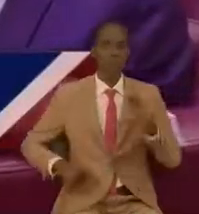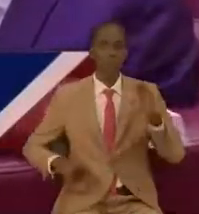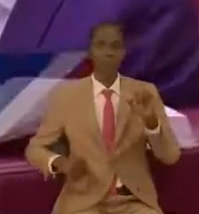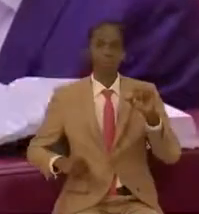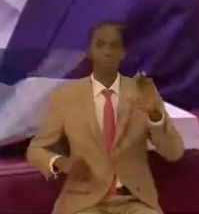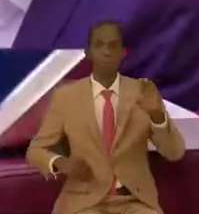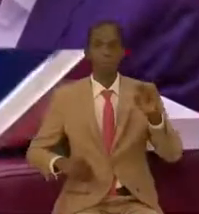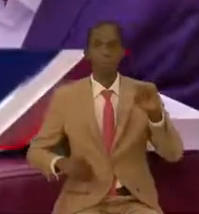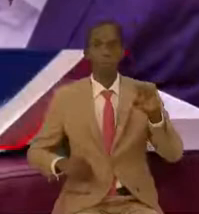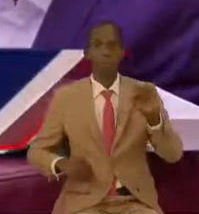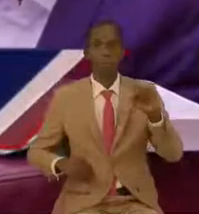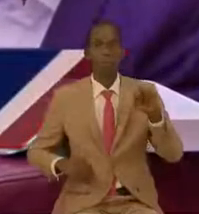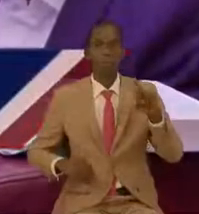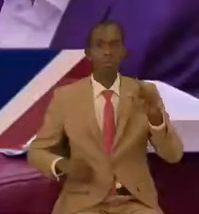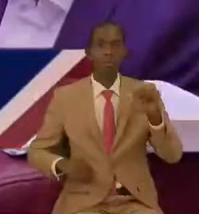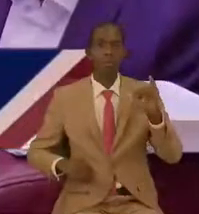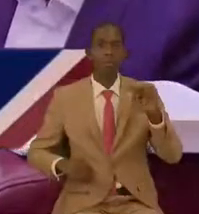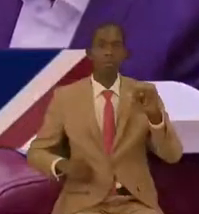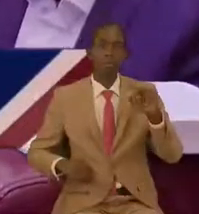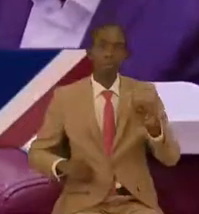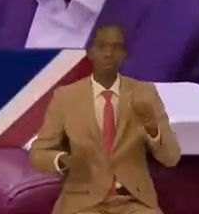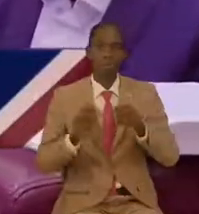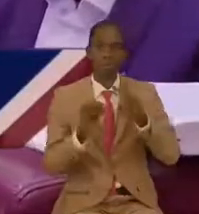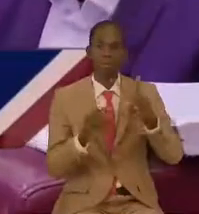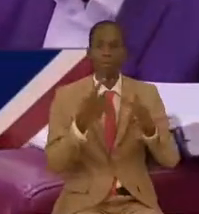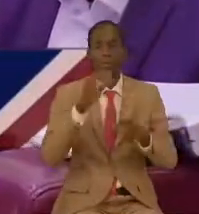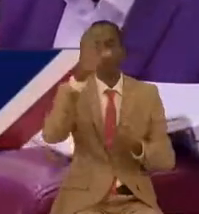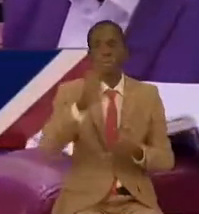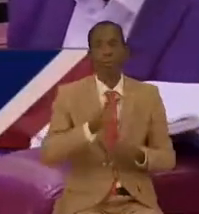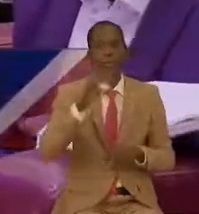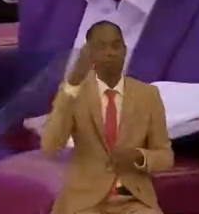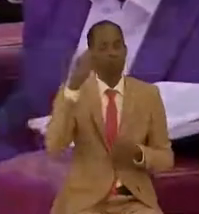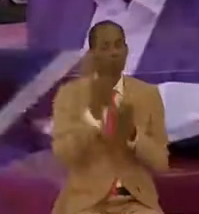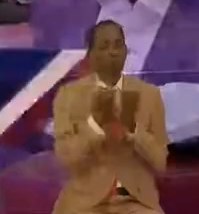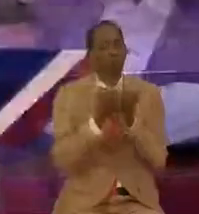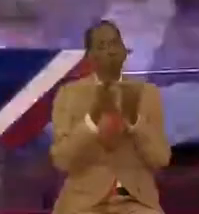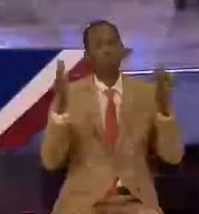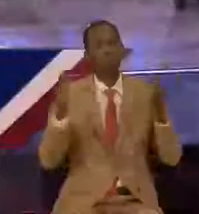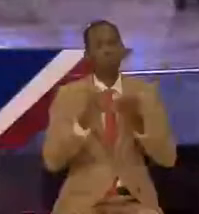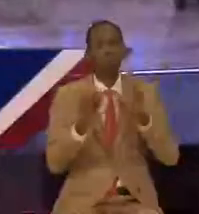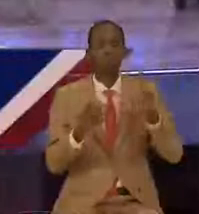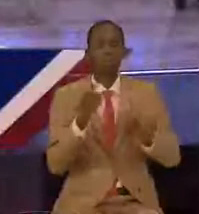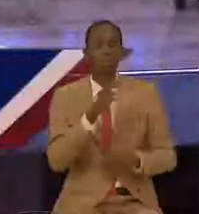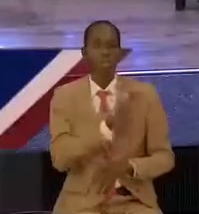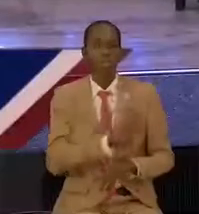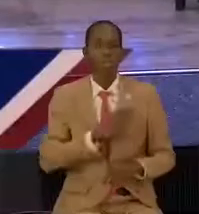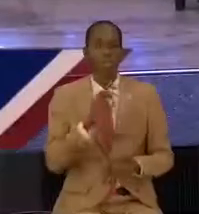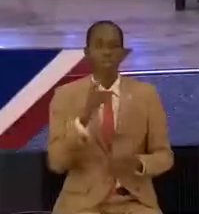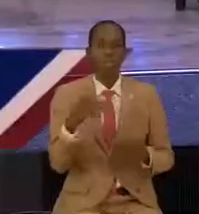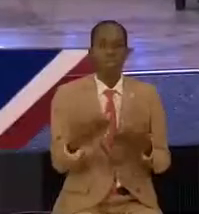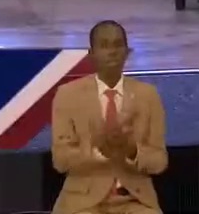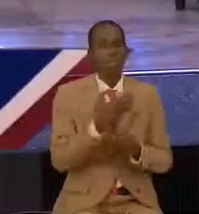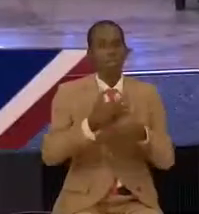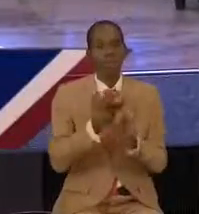Deux, la croix pour le crucifié. Troisième point, le caractère de